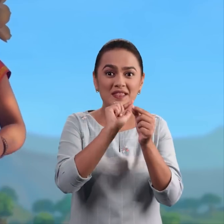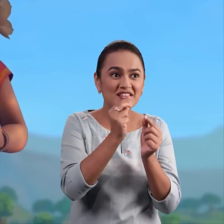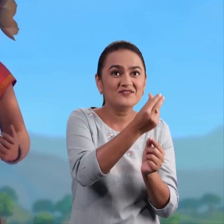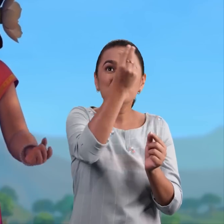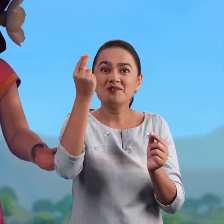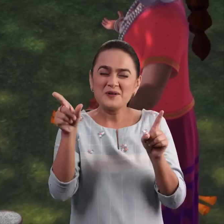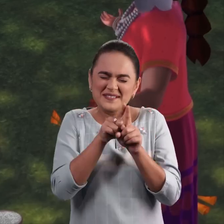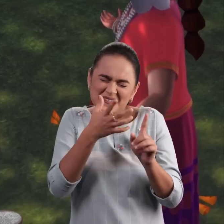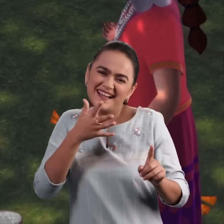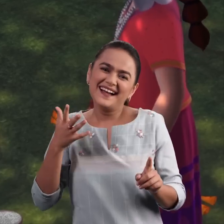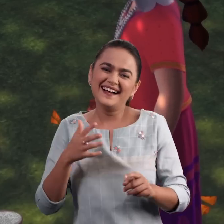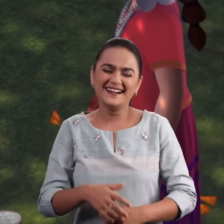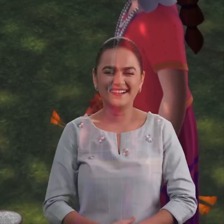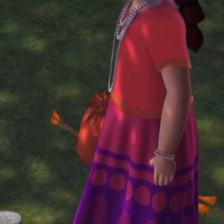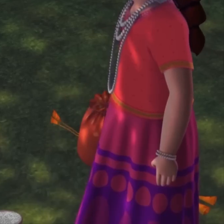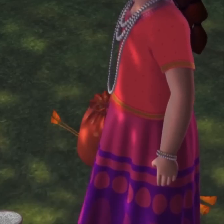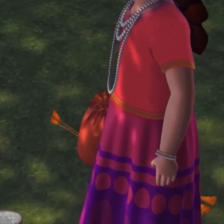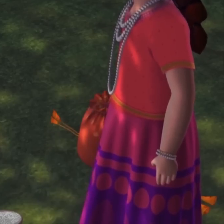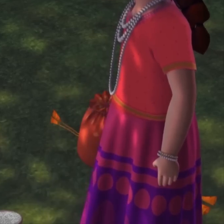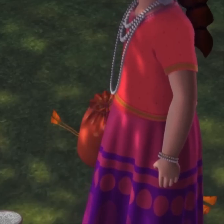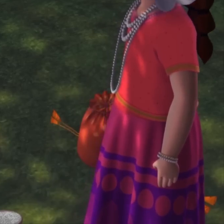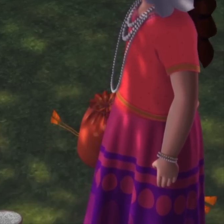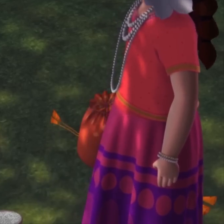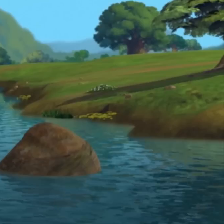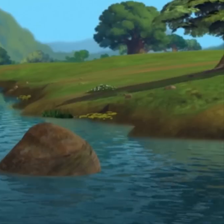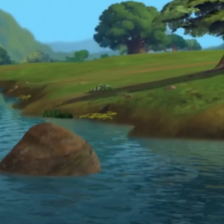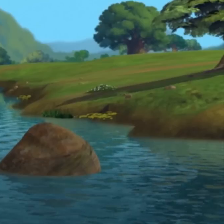जैसे दीपों की पंक्तियों से घर।